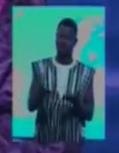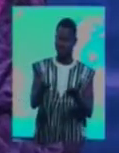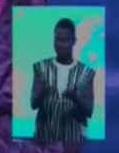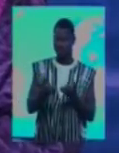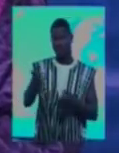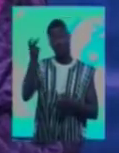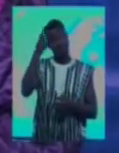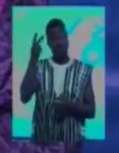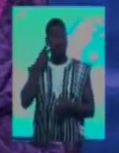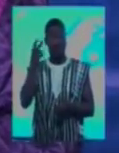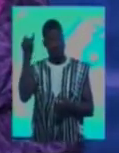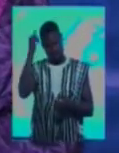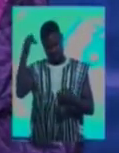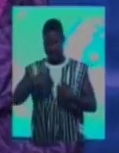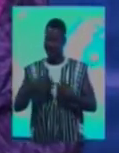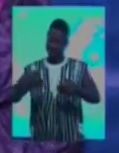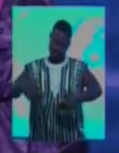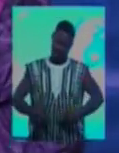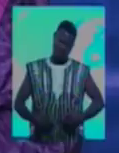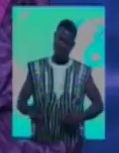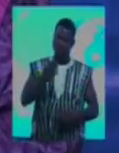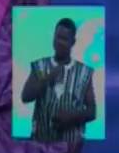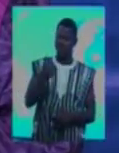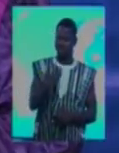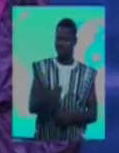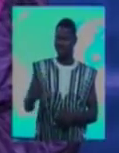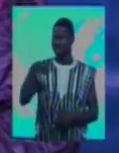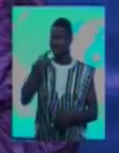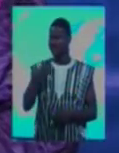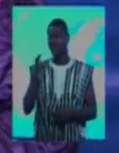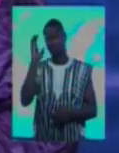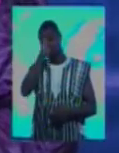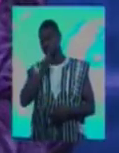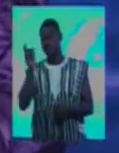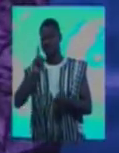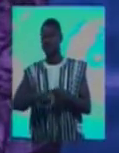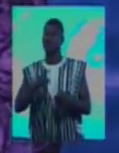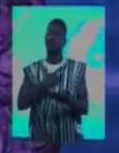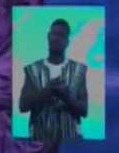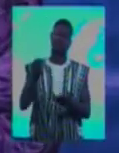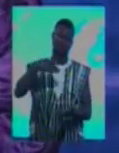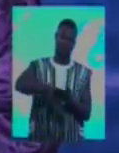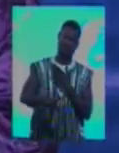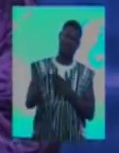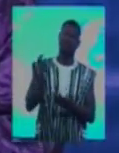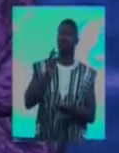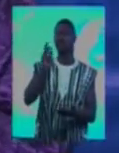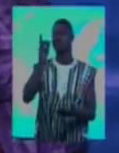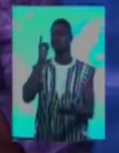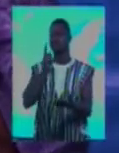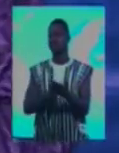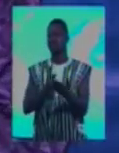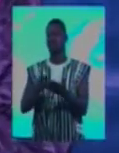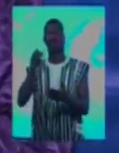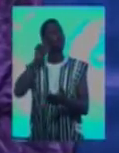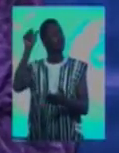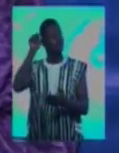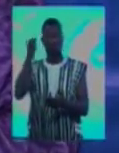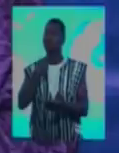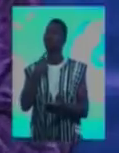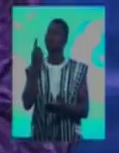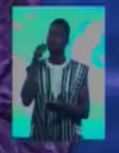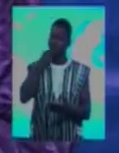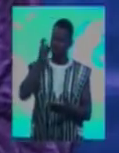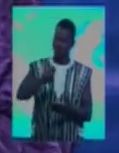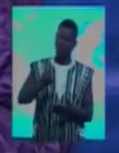pas mal de gens, de jeunes, d'enfants qui sont avides de lecture. Et dans notre débat hier soir, on a dit il faut que